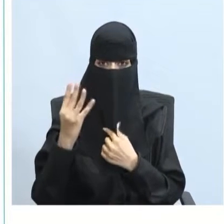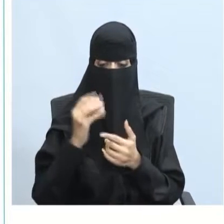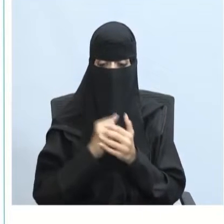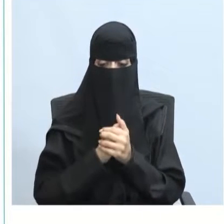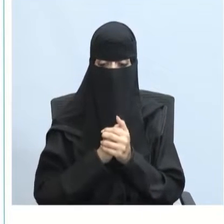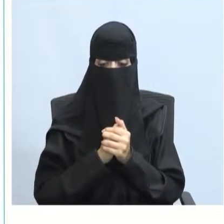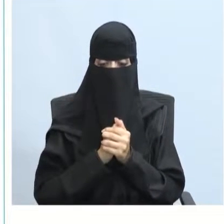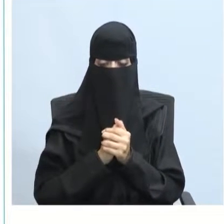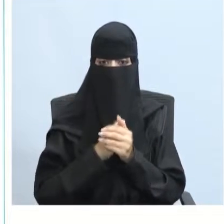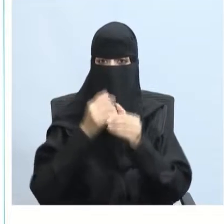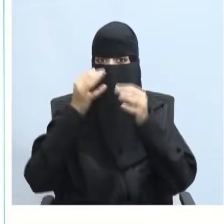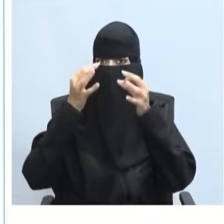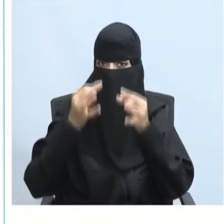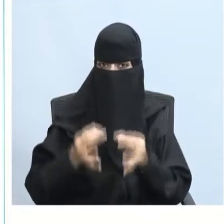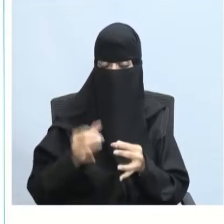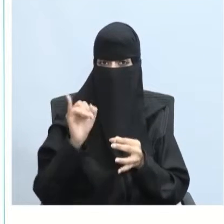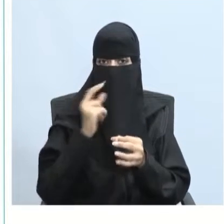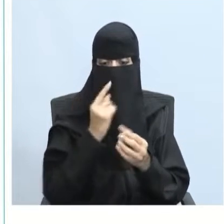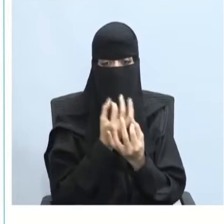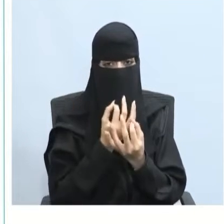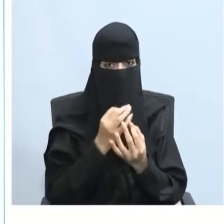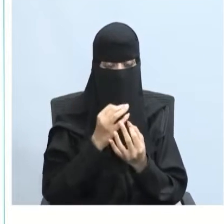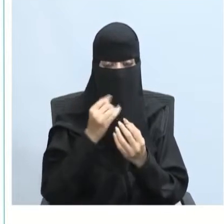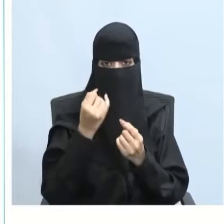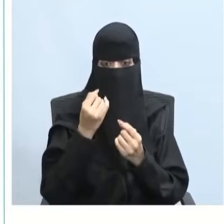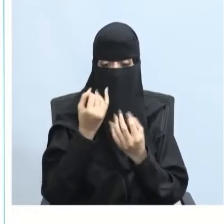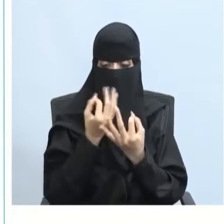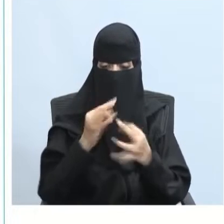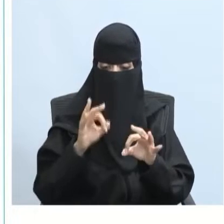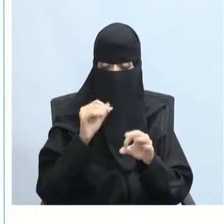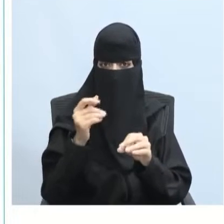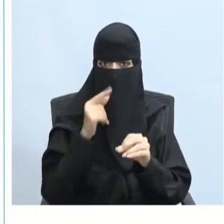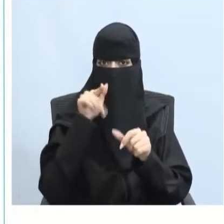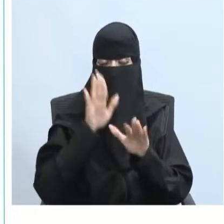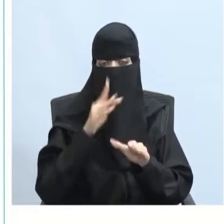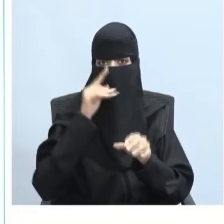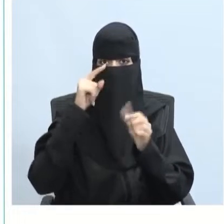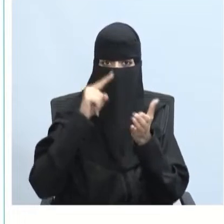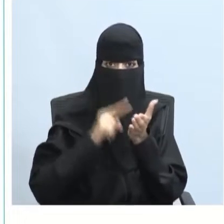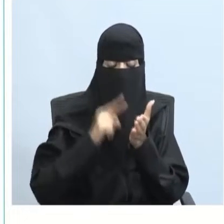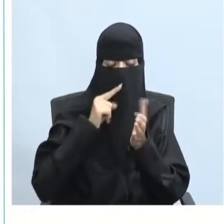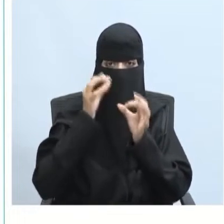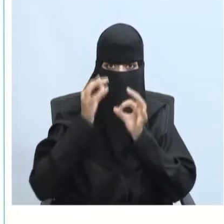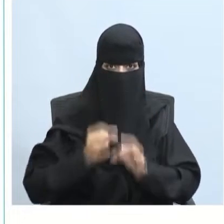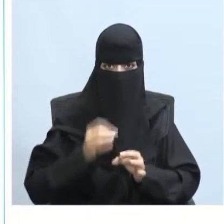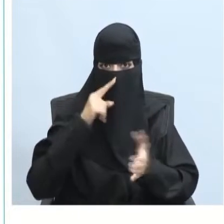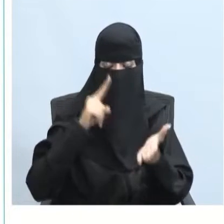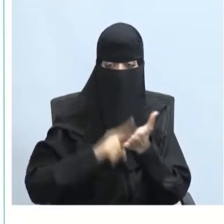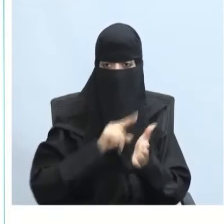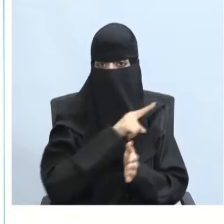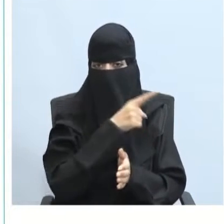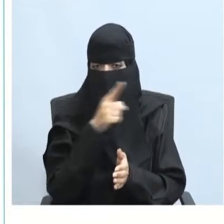المتبقيه اربعه تاكد من من كفايه موارد المشروع للانتهاء في الوقت